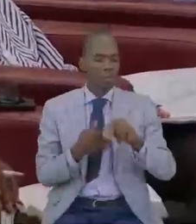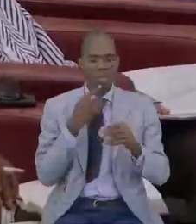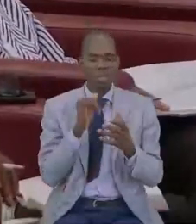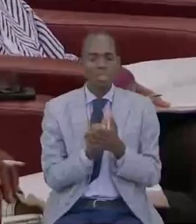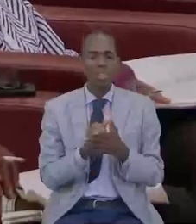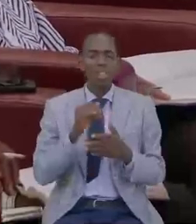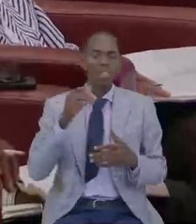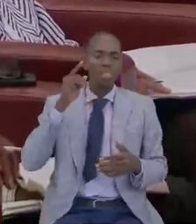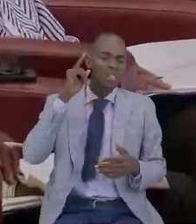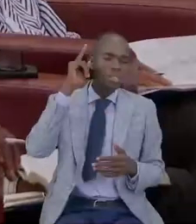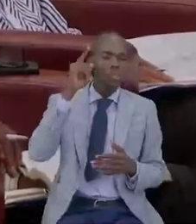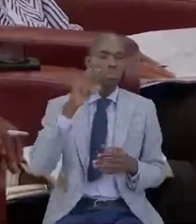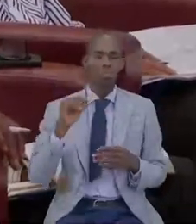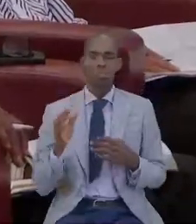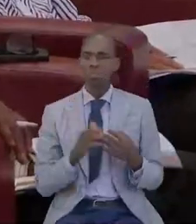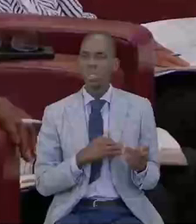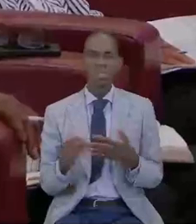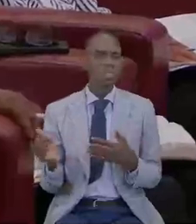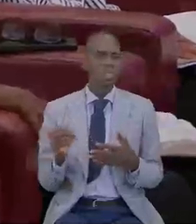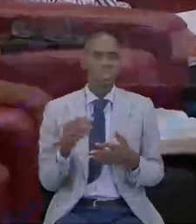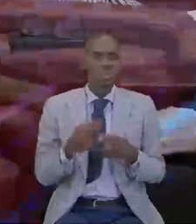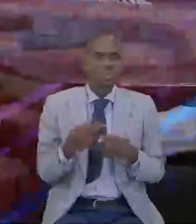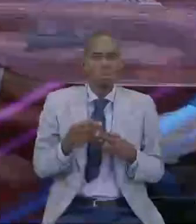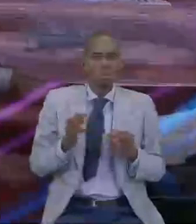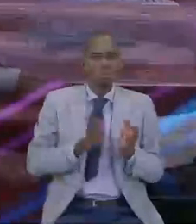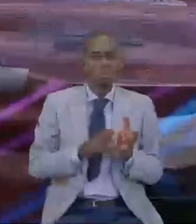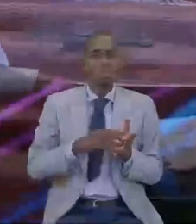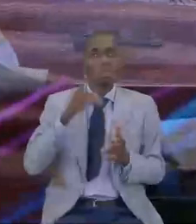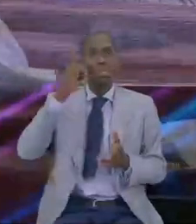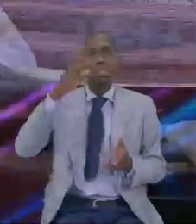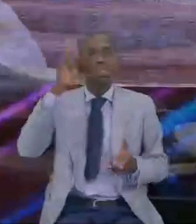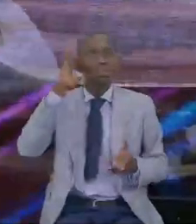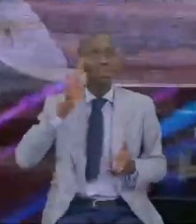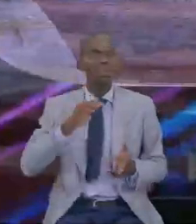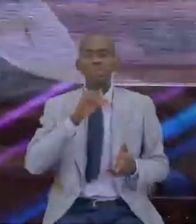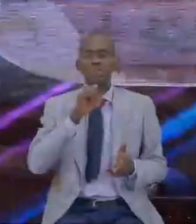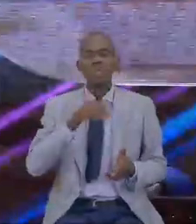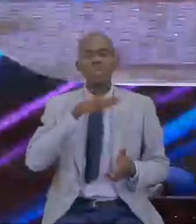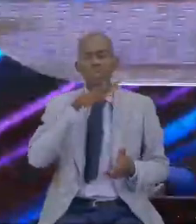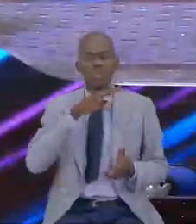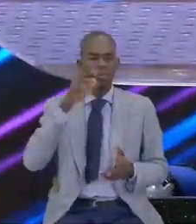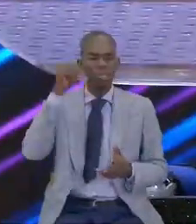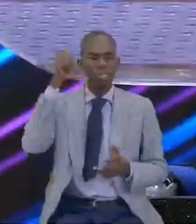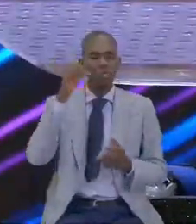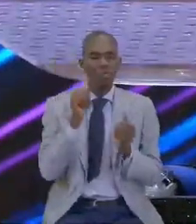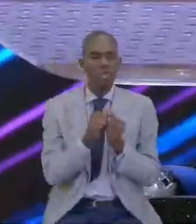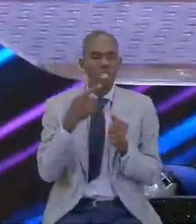ce que les autres font, il ne voulait pas se souiller par les mets du